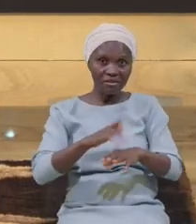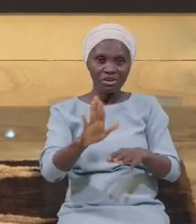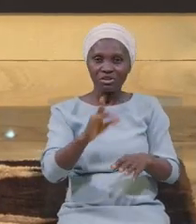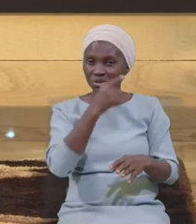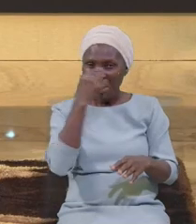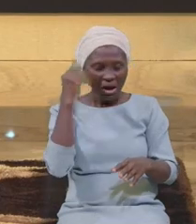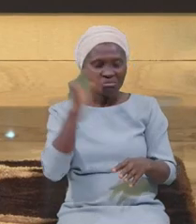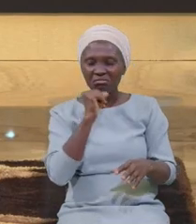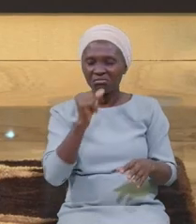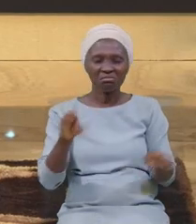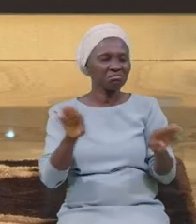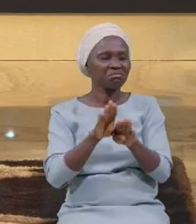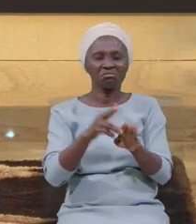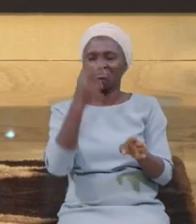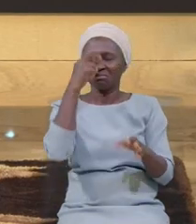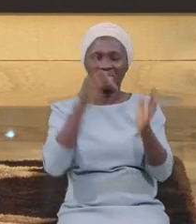ne seront pas flous.